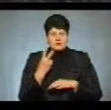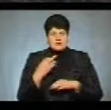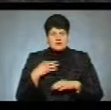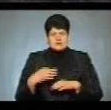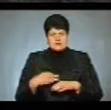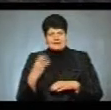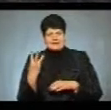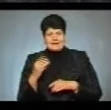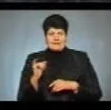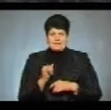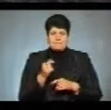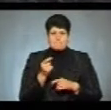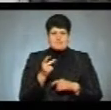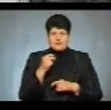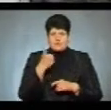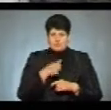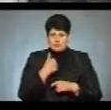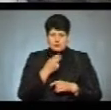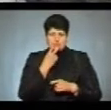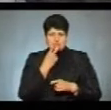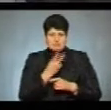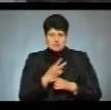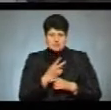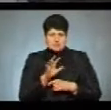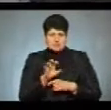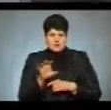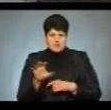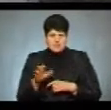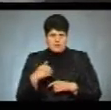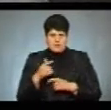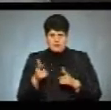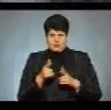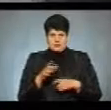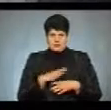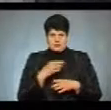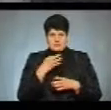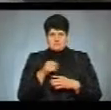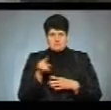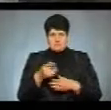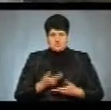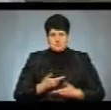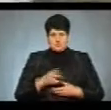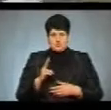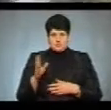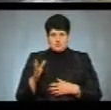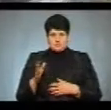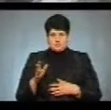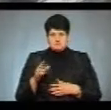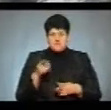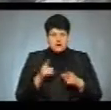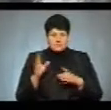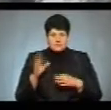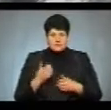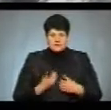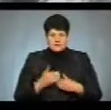синів 3 та 1,5 років. Дивлячись на фотографії, ми не готові були сказати, що там хтось живий. Реально всі вижили.